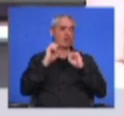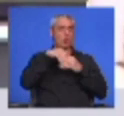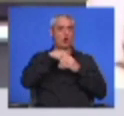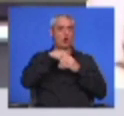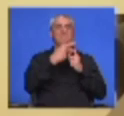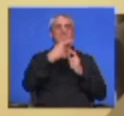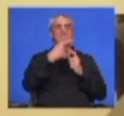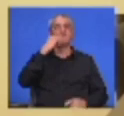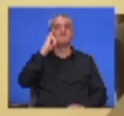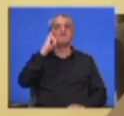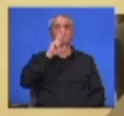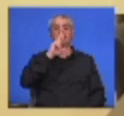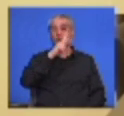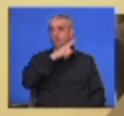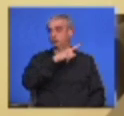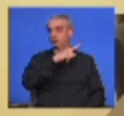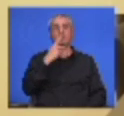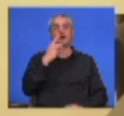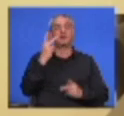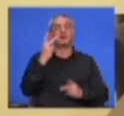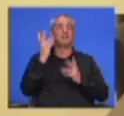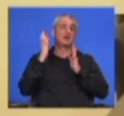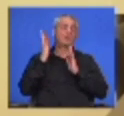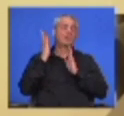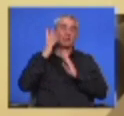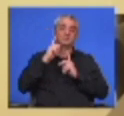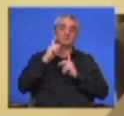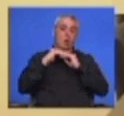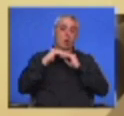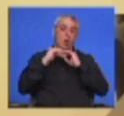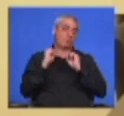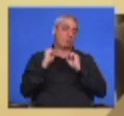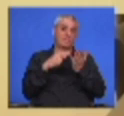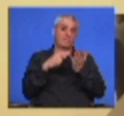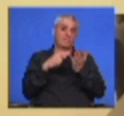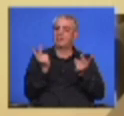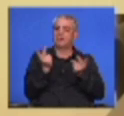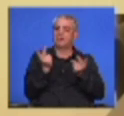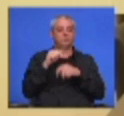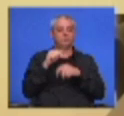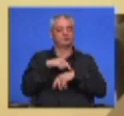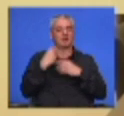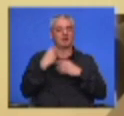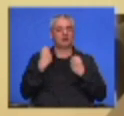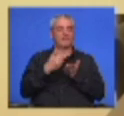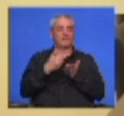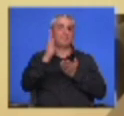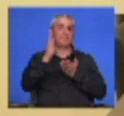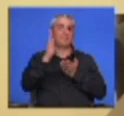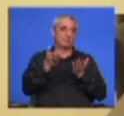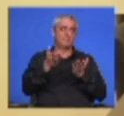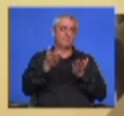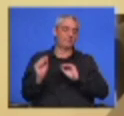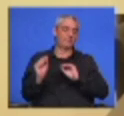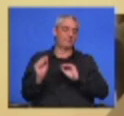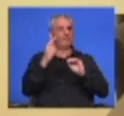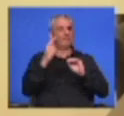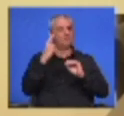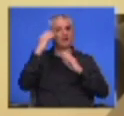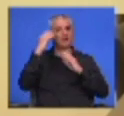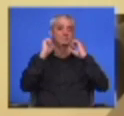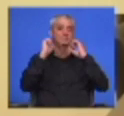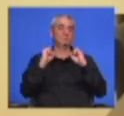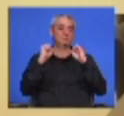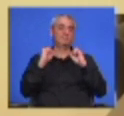החיובית שלהם הייתה קצת לא מבוססת, והם חיפשו עיתוי טוב להיפטר ממנה, ולעבור לתחזית יציבה,